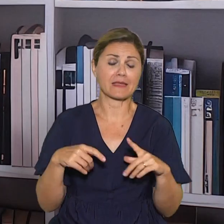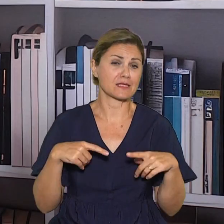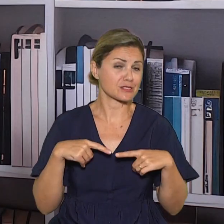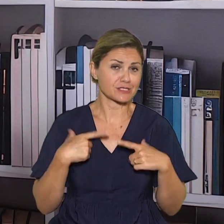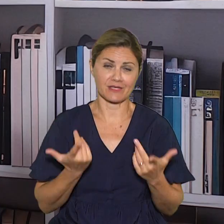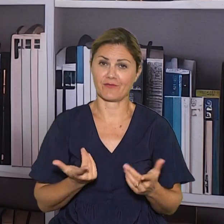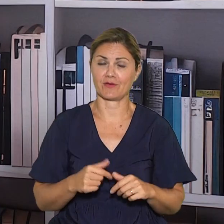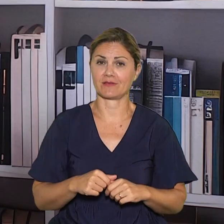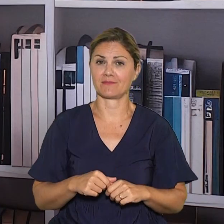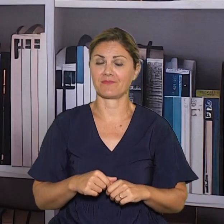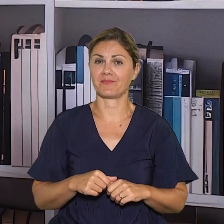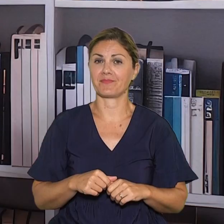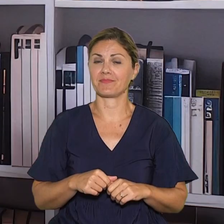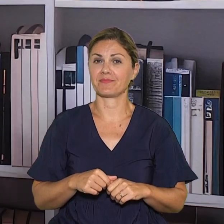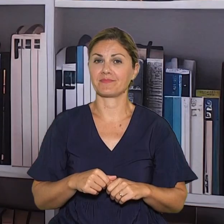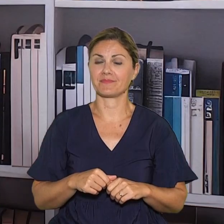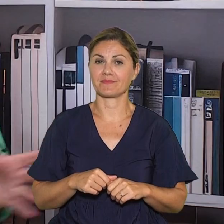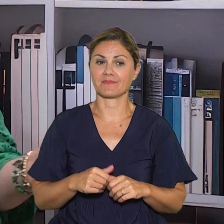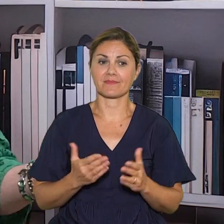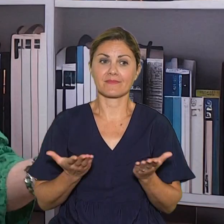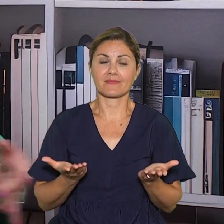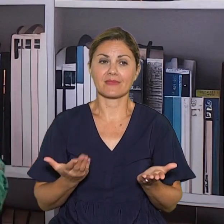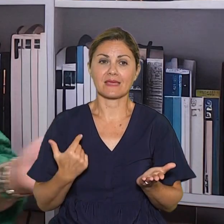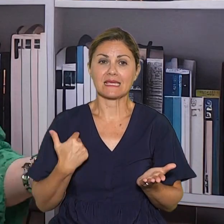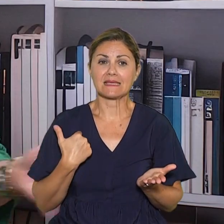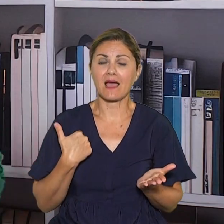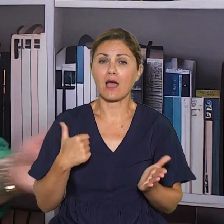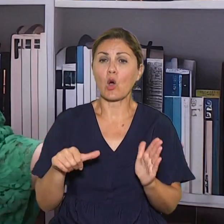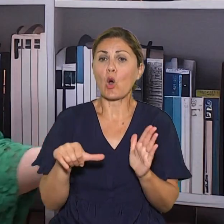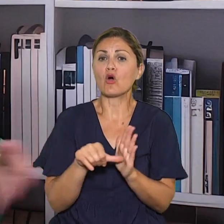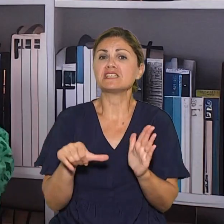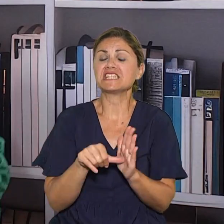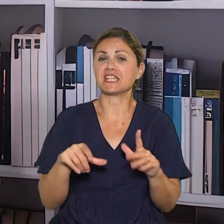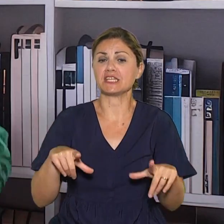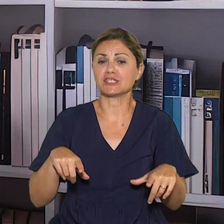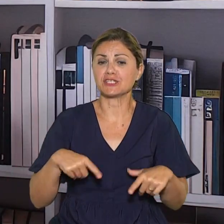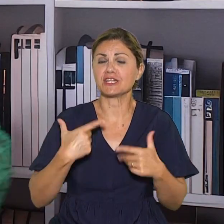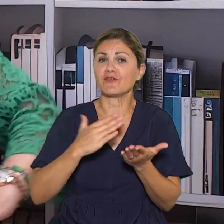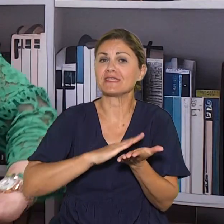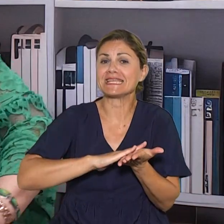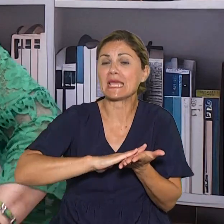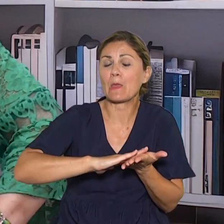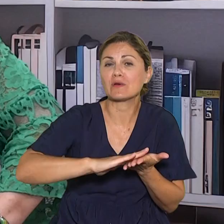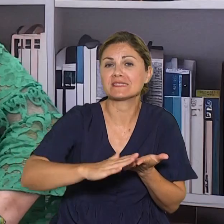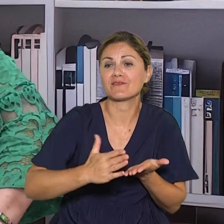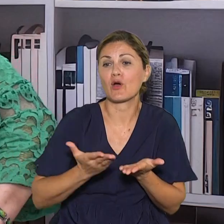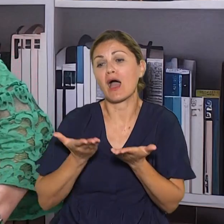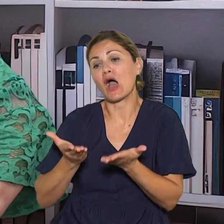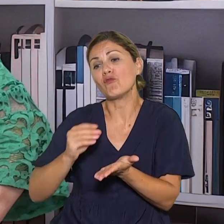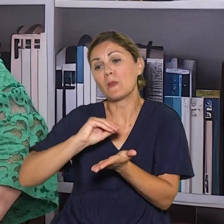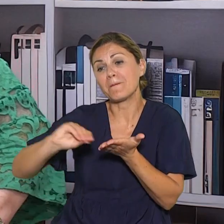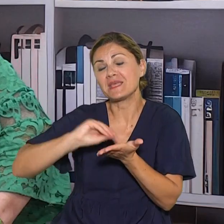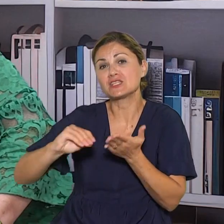sam, živim skroz, ono, kako bi rekla, osrednje, jednostavno, i tako, ovo mi je ljubav. Da. To